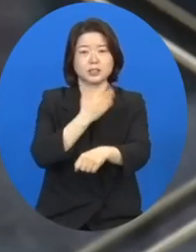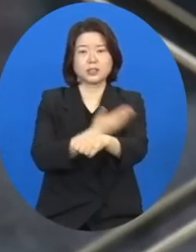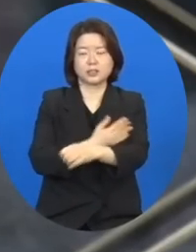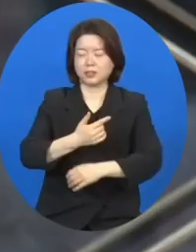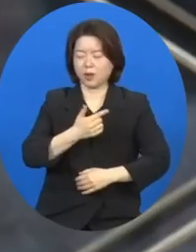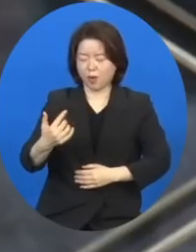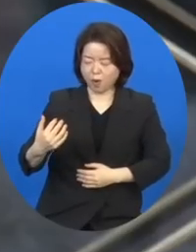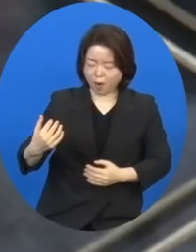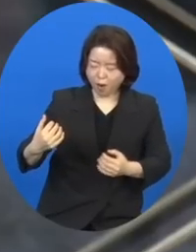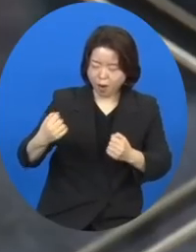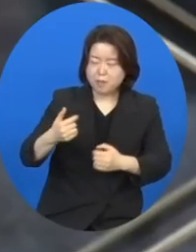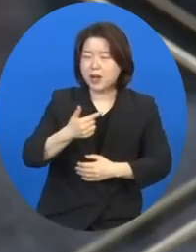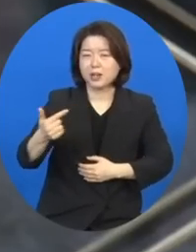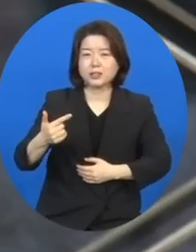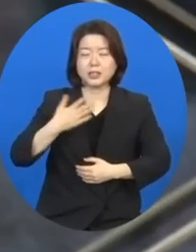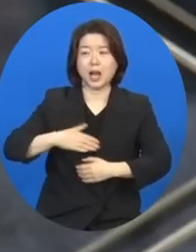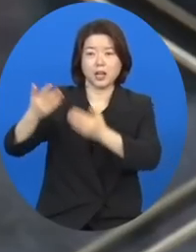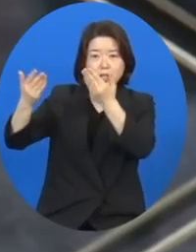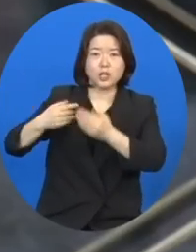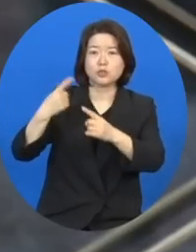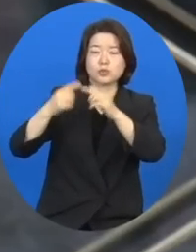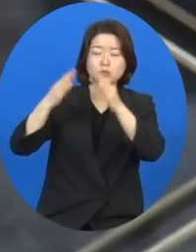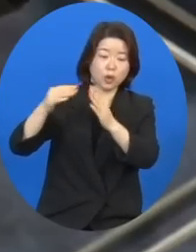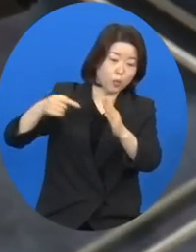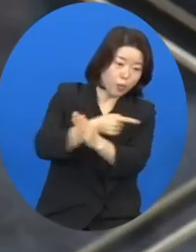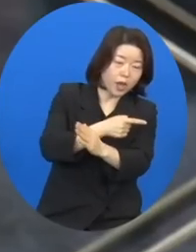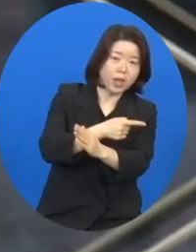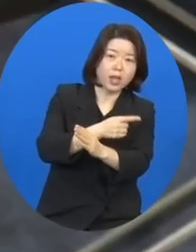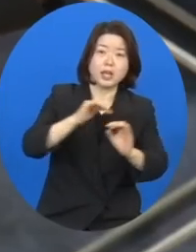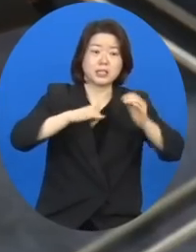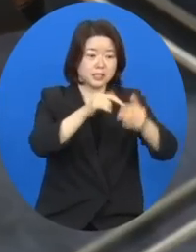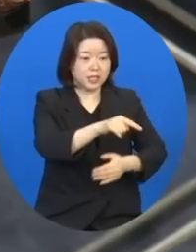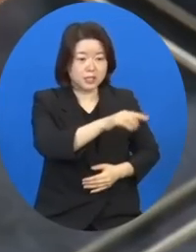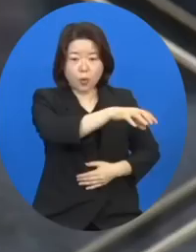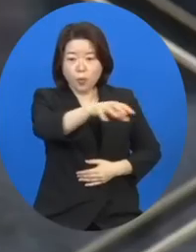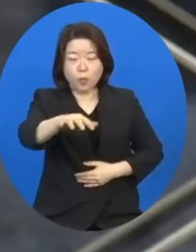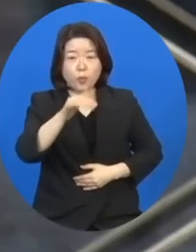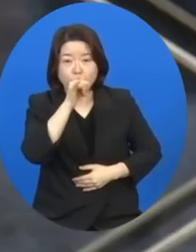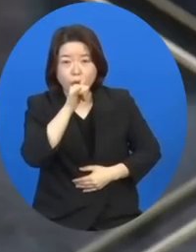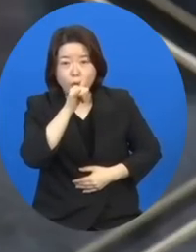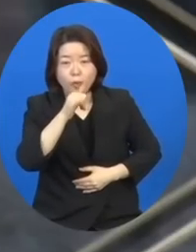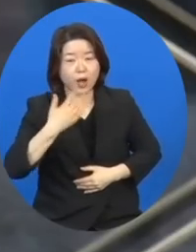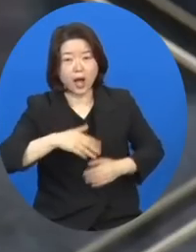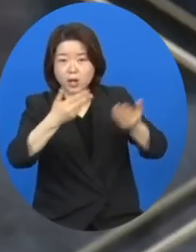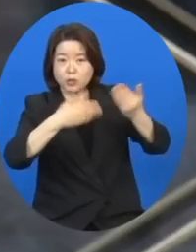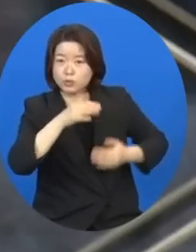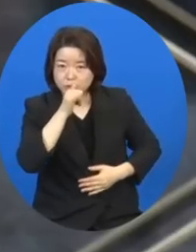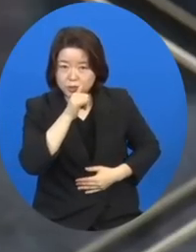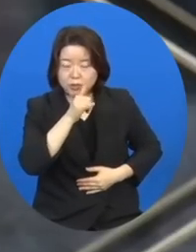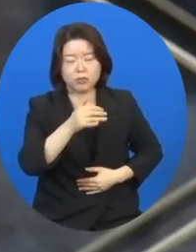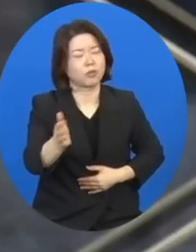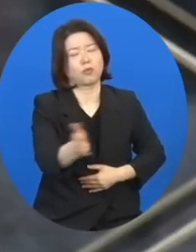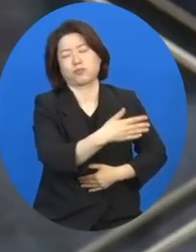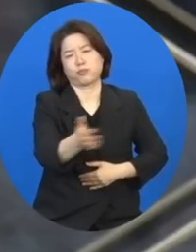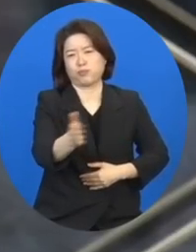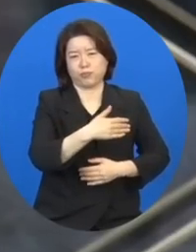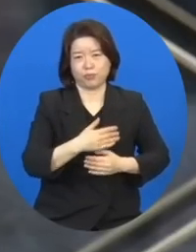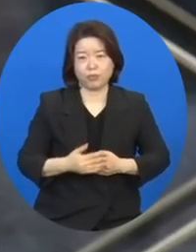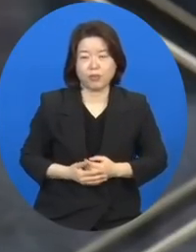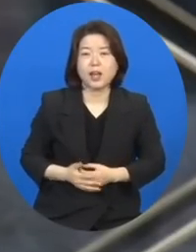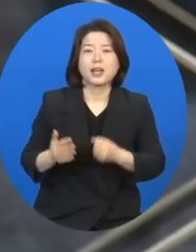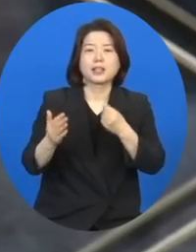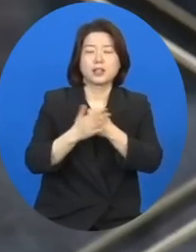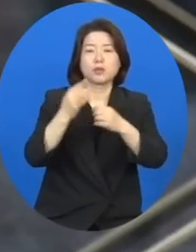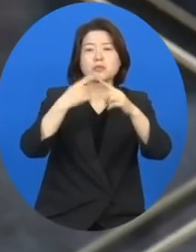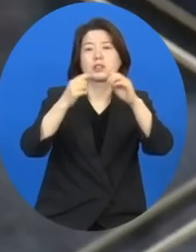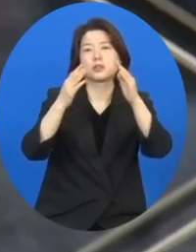얼마나 큰지를 알게 해주는 것이 교회 외에 세상에 어느 기관에서 그런 곳이 있느냐고요. 그래서 교회가